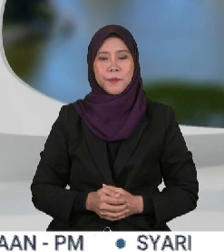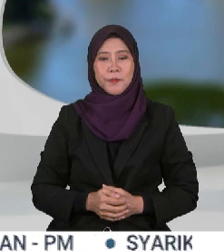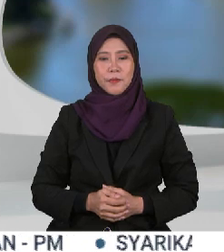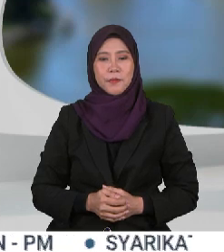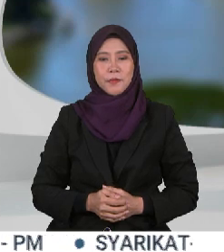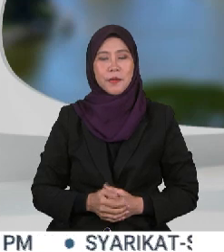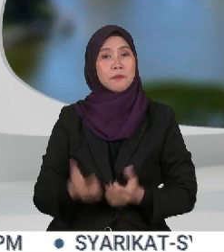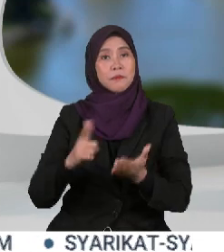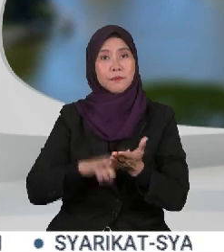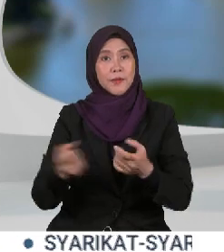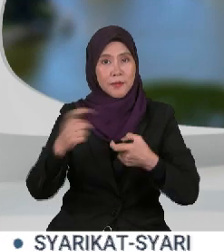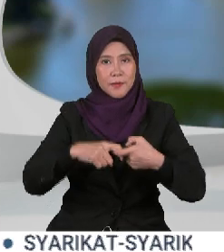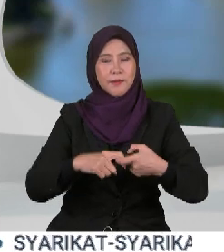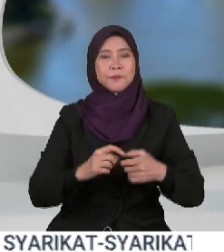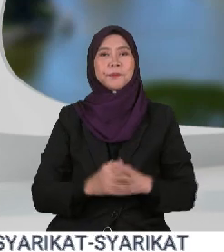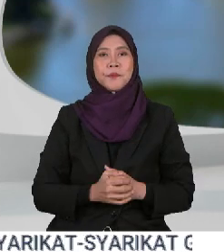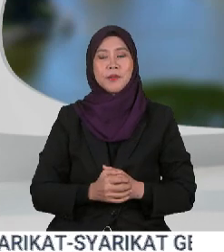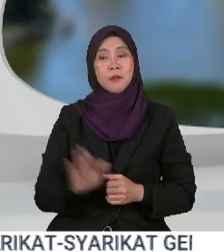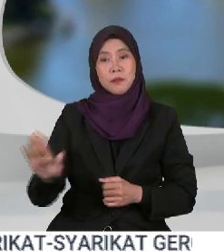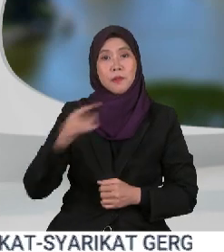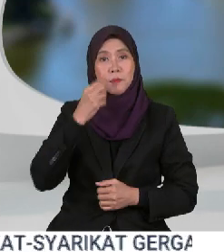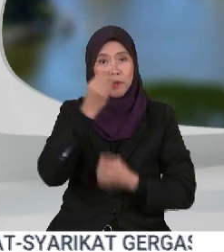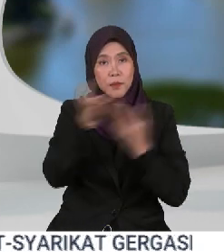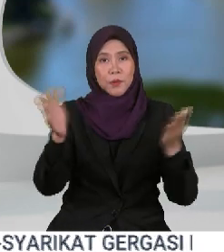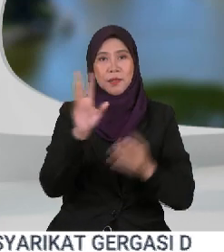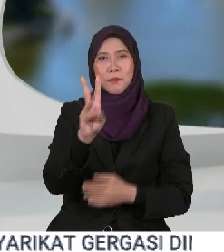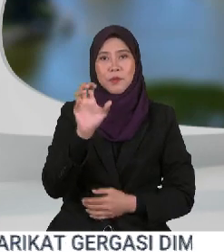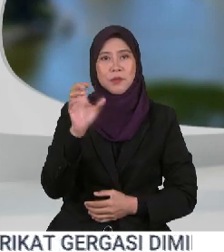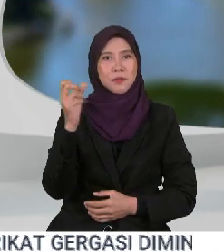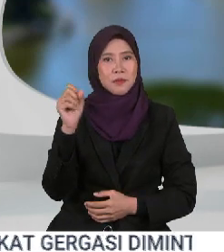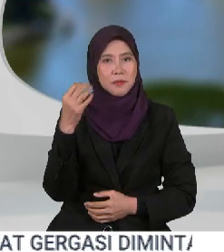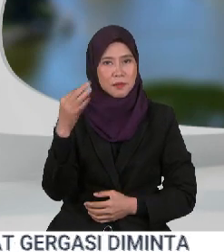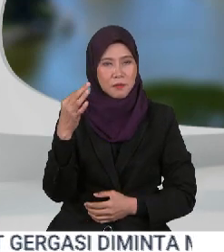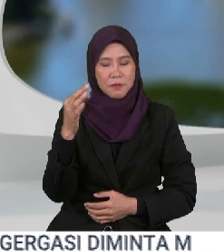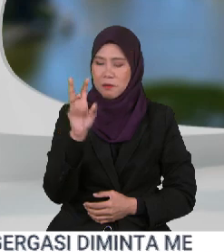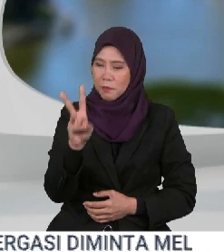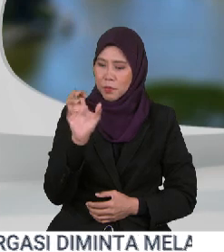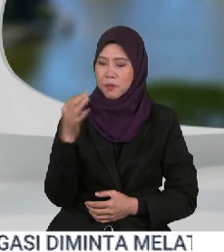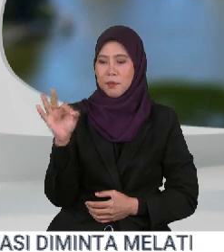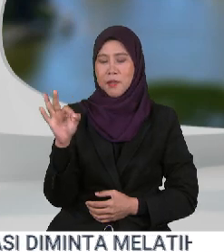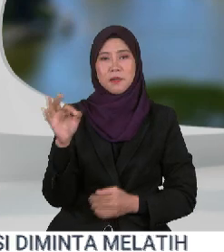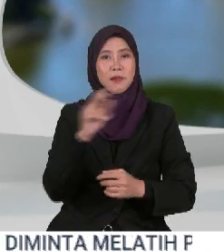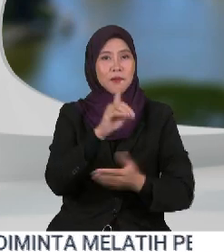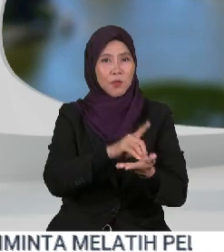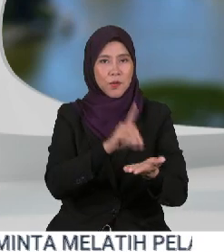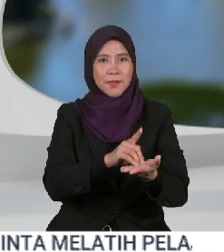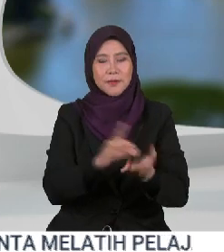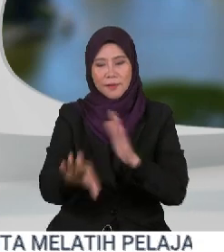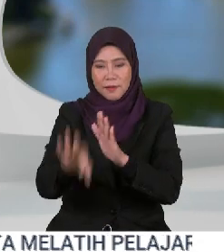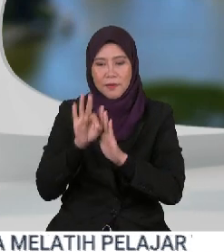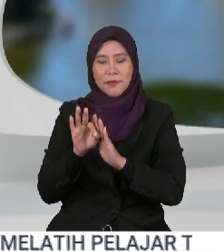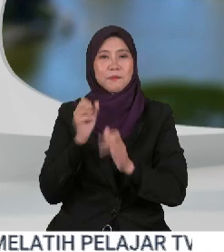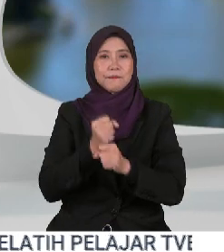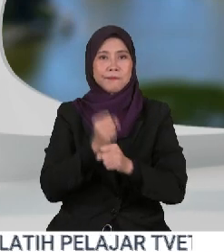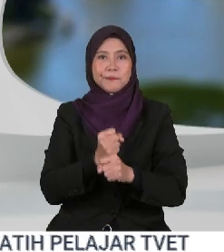Dalam perkembangan berkaitan, Lukan Isman memberitahu seramai 619 doktor telah ditawarkan lantikan tetap jawatan pegawai